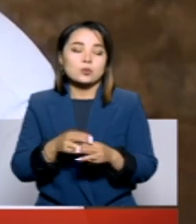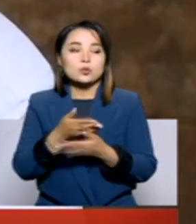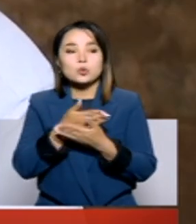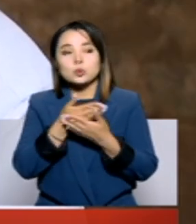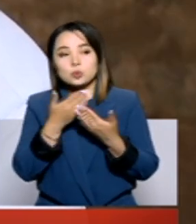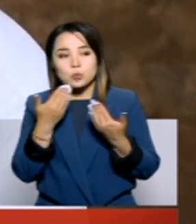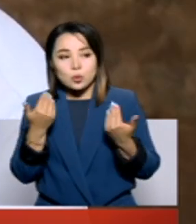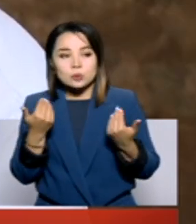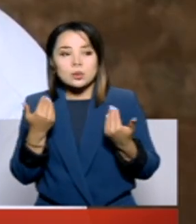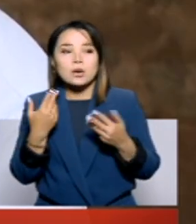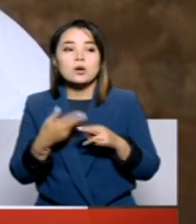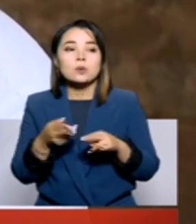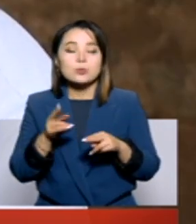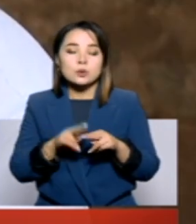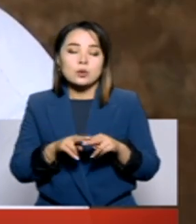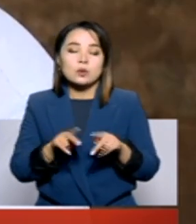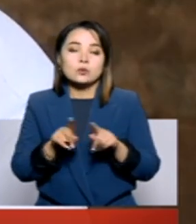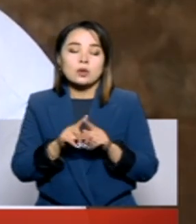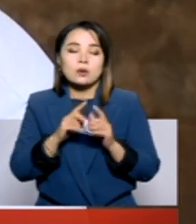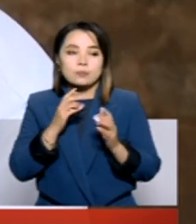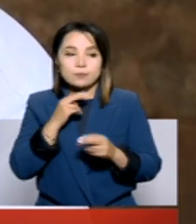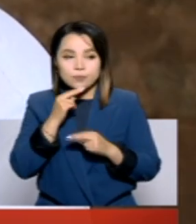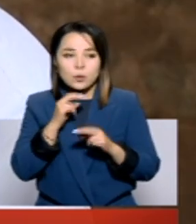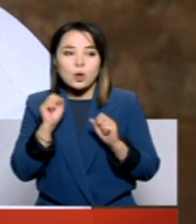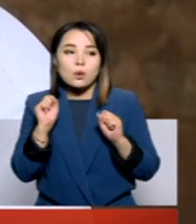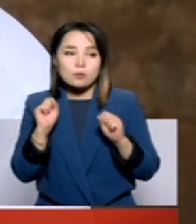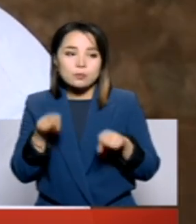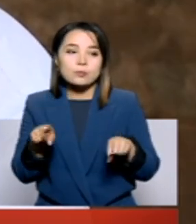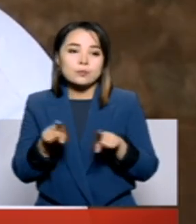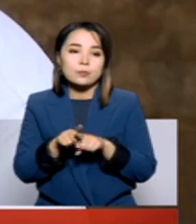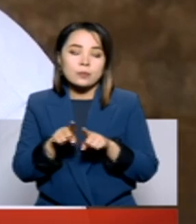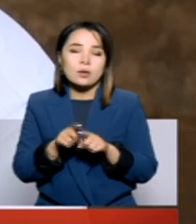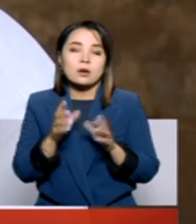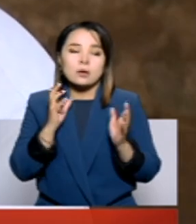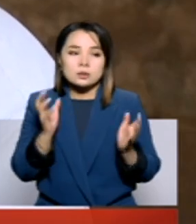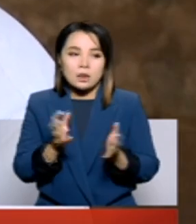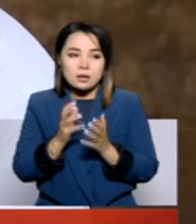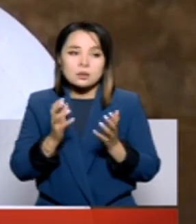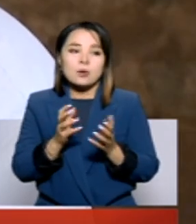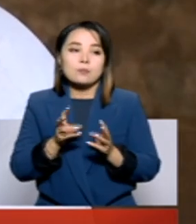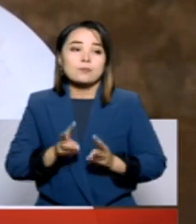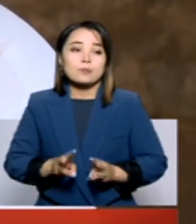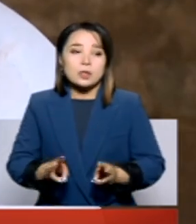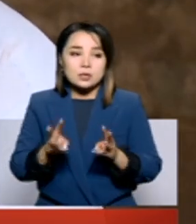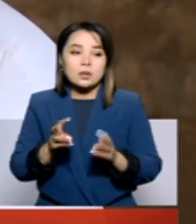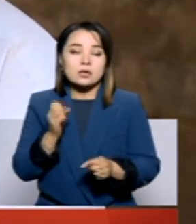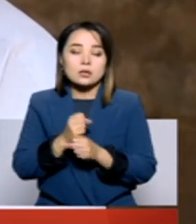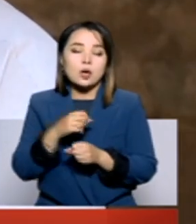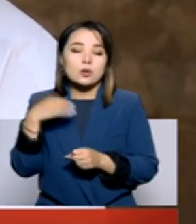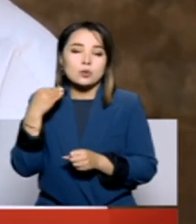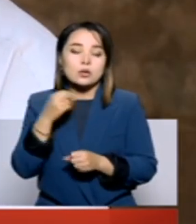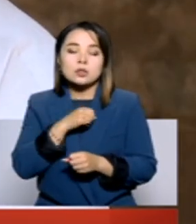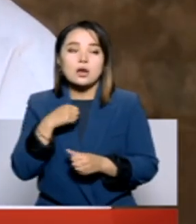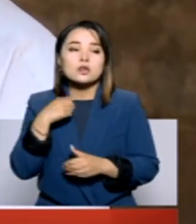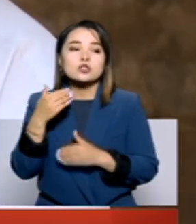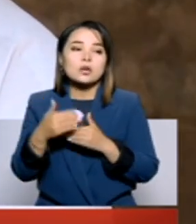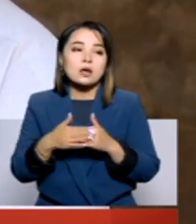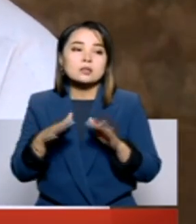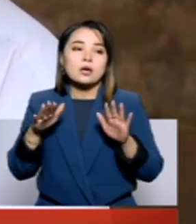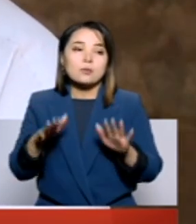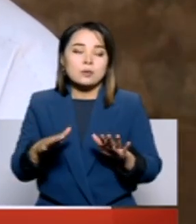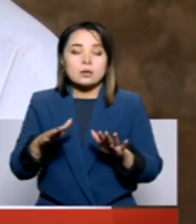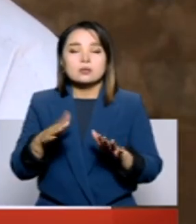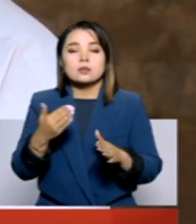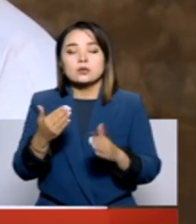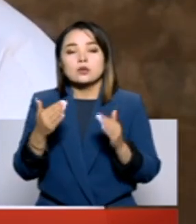жоқ. Сондықтан мүмкіндік болса осы пешті егер сақтап, неғысақ бұл Түркістанға ең жақын тұрған